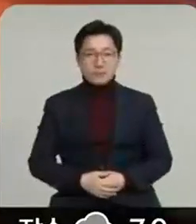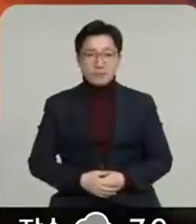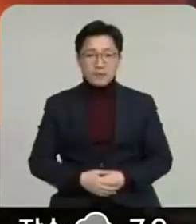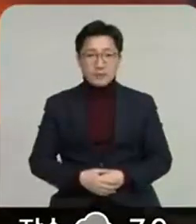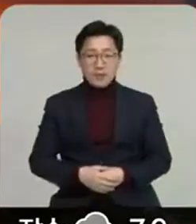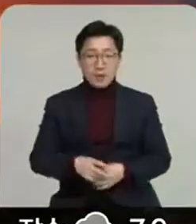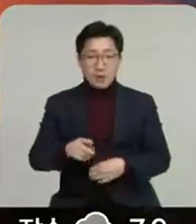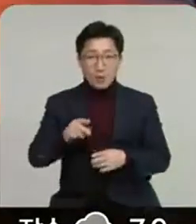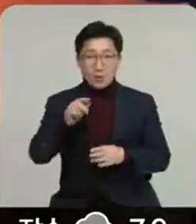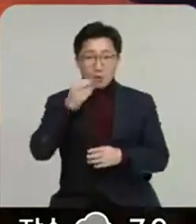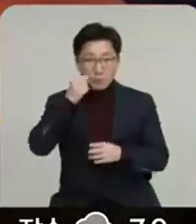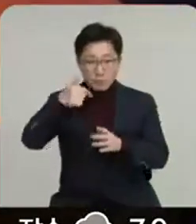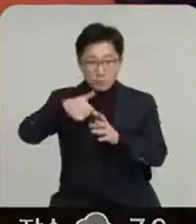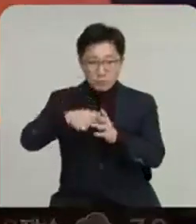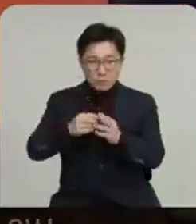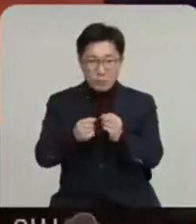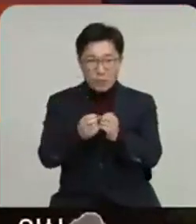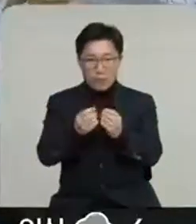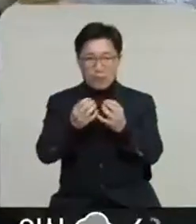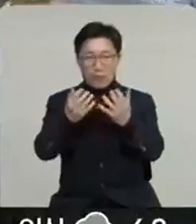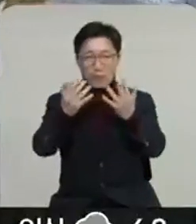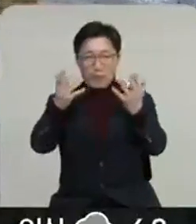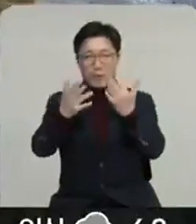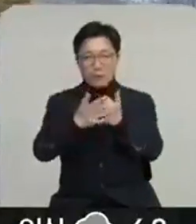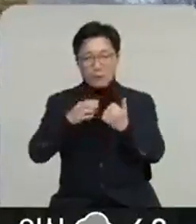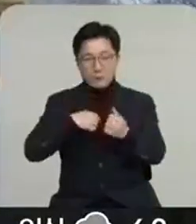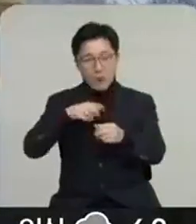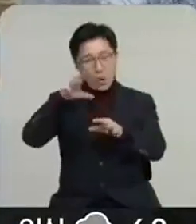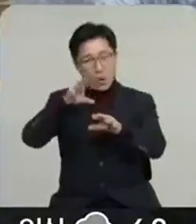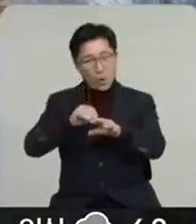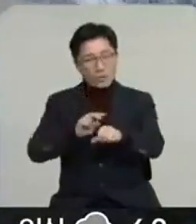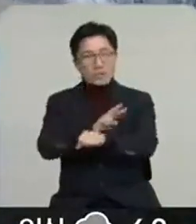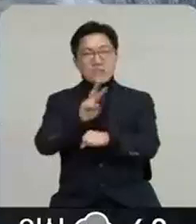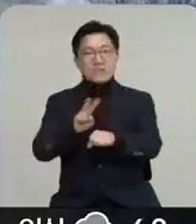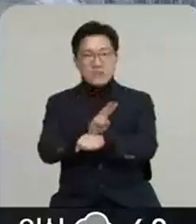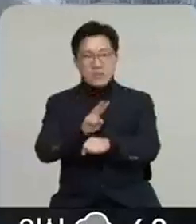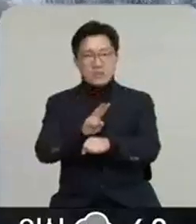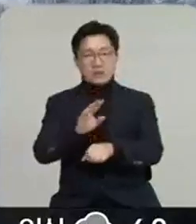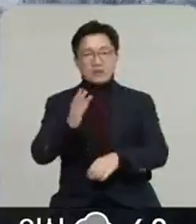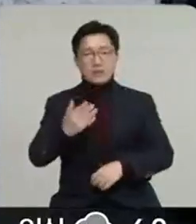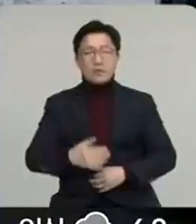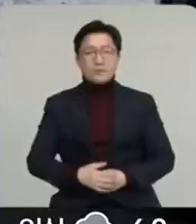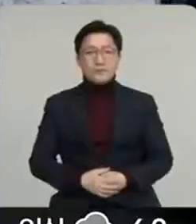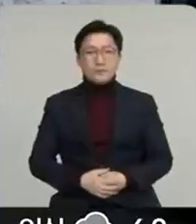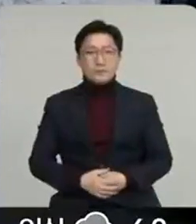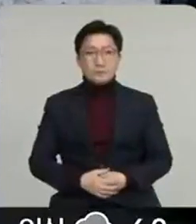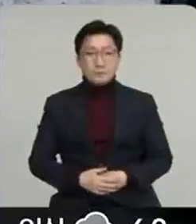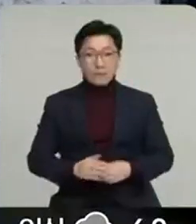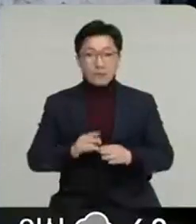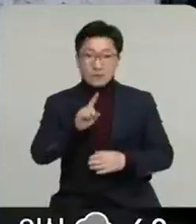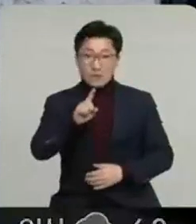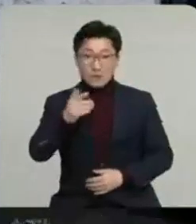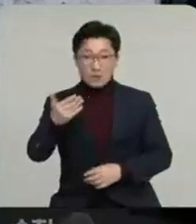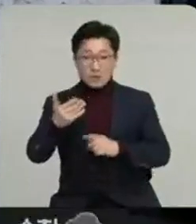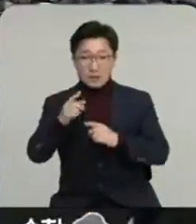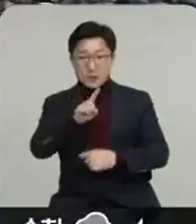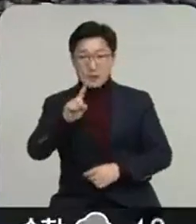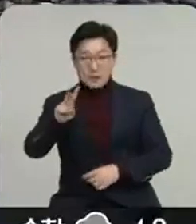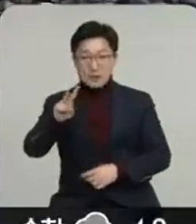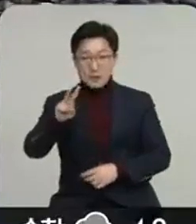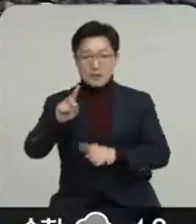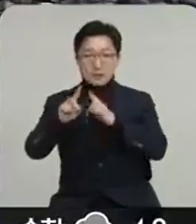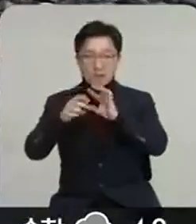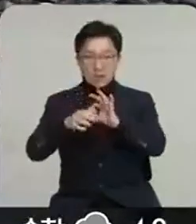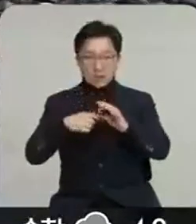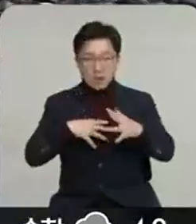실린 화학물질의 부류부터 화재를 진압하는 데 2시간이 걸렸습니다. 전북 112 상황실에는 90여 건의